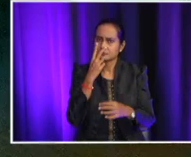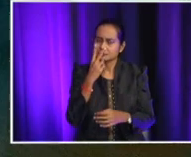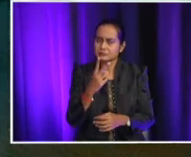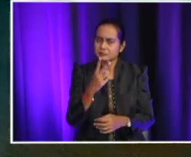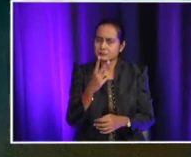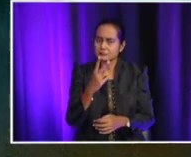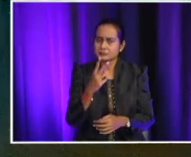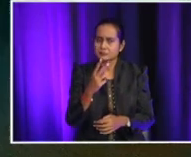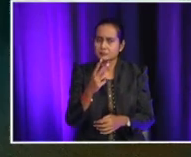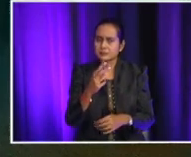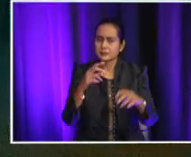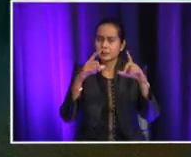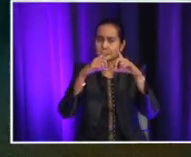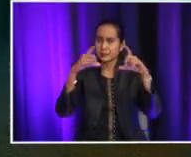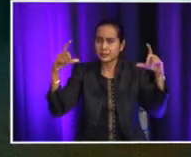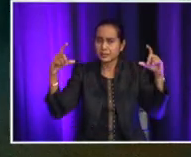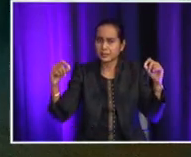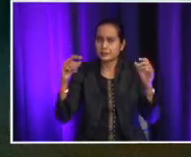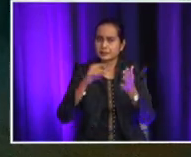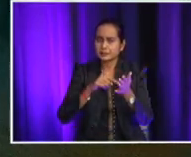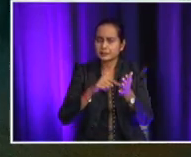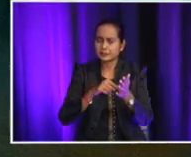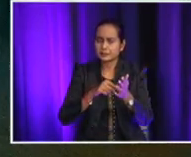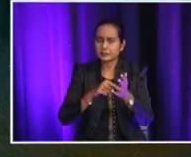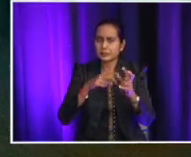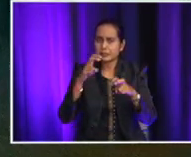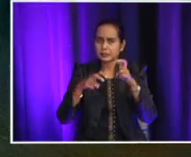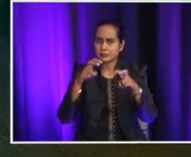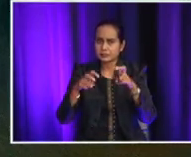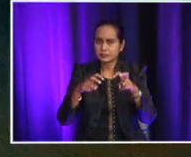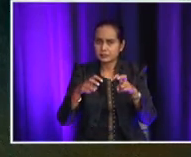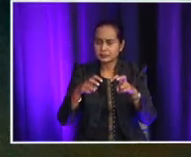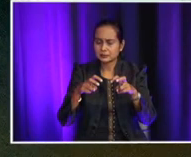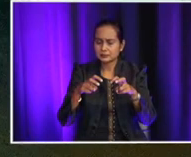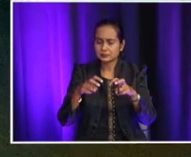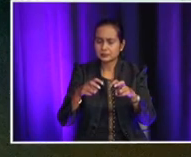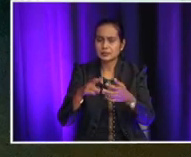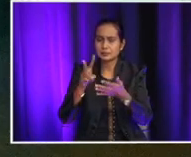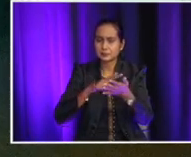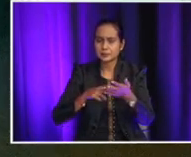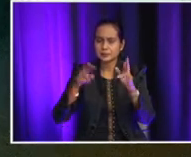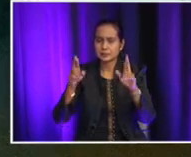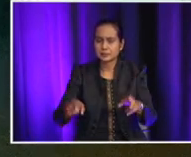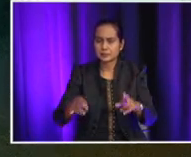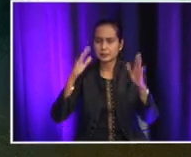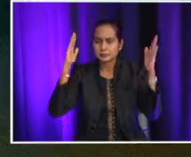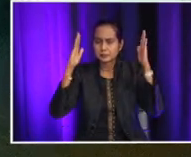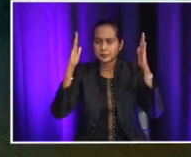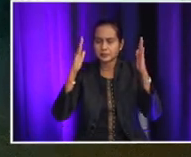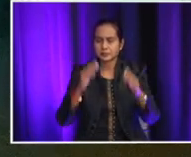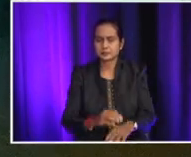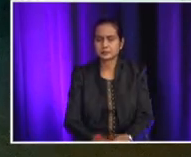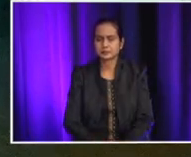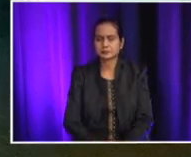petikan ini merupakan anak membaca rakyat Malaysia pada tahun 2014 dan kalau saya